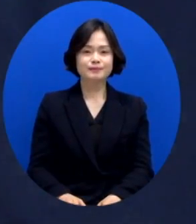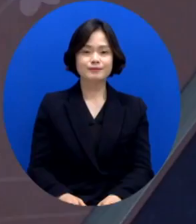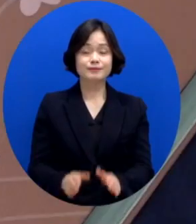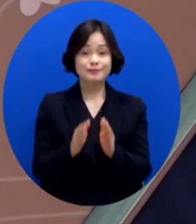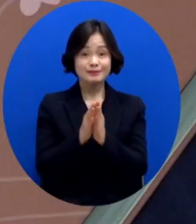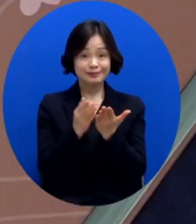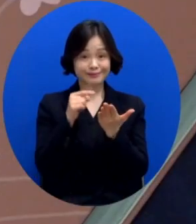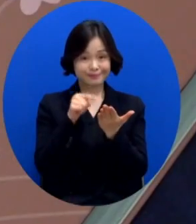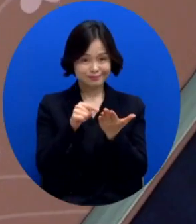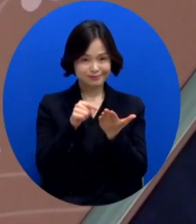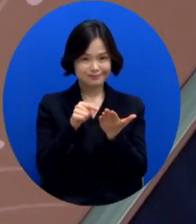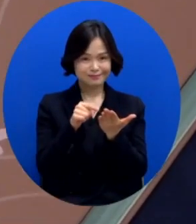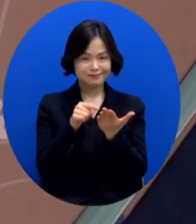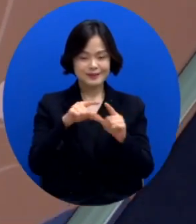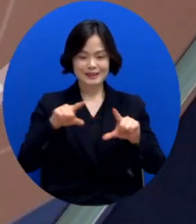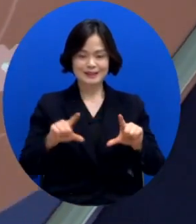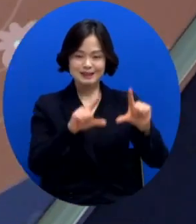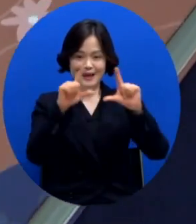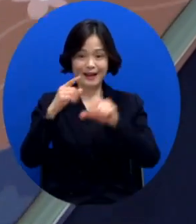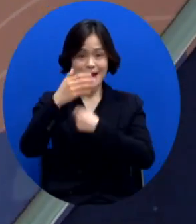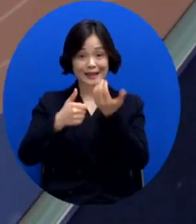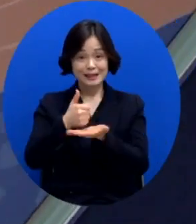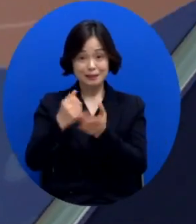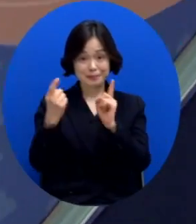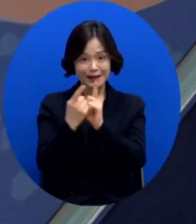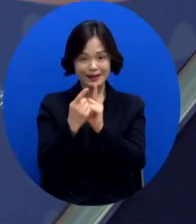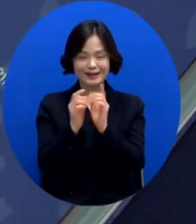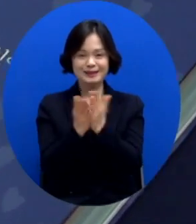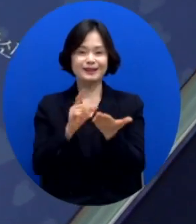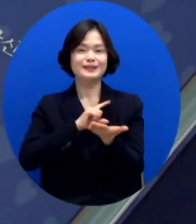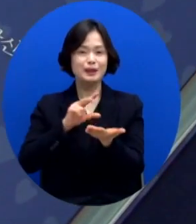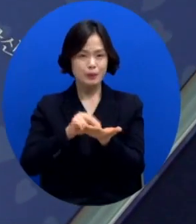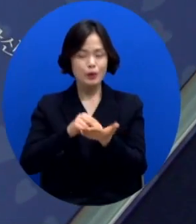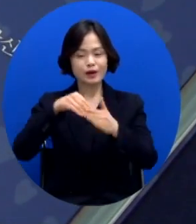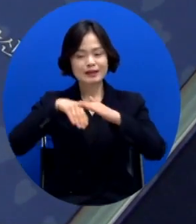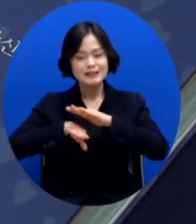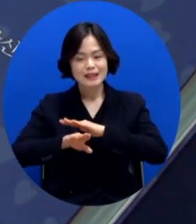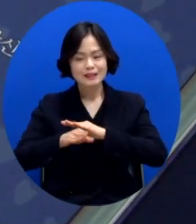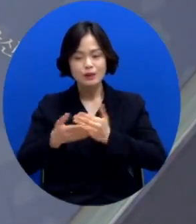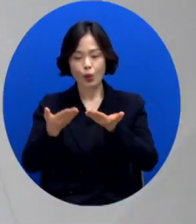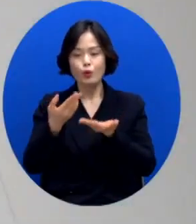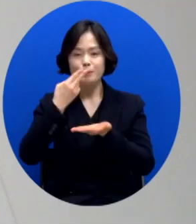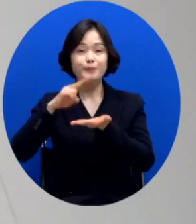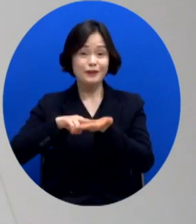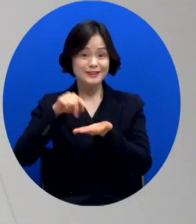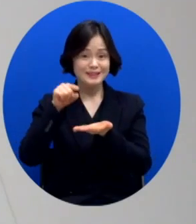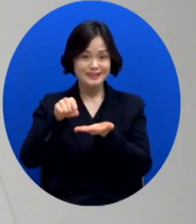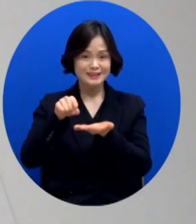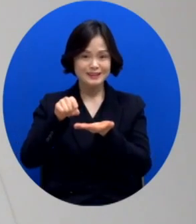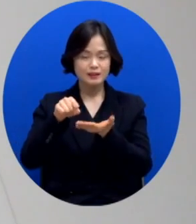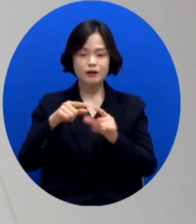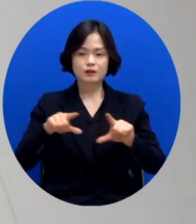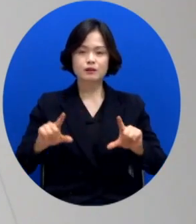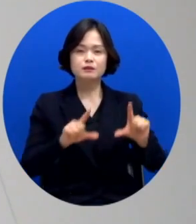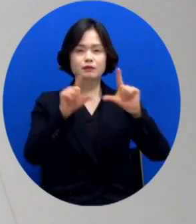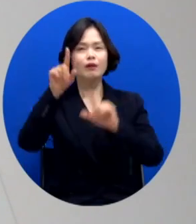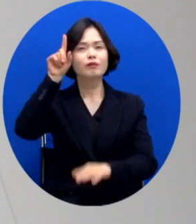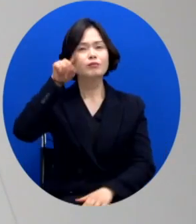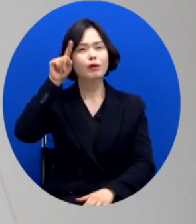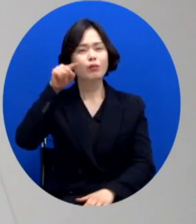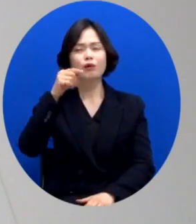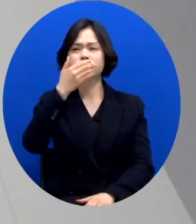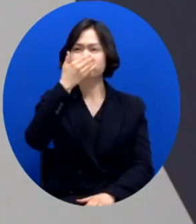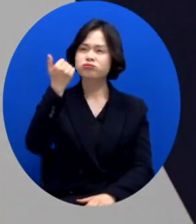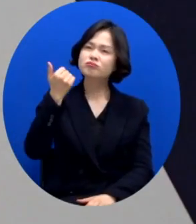만나는 일상 속 하나님. 지하실에서 온 편지입니다. 무덤덤한, 때로는 고통스럽기도 한 일상.